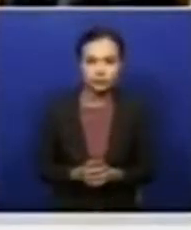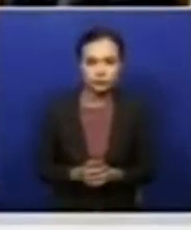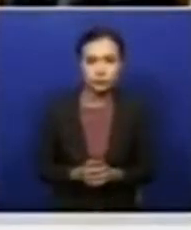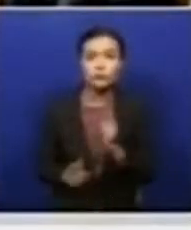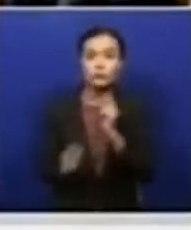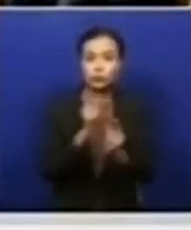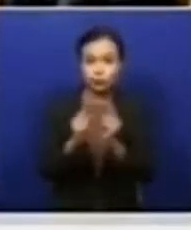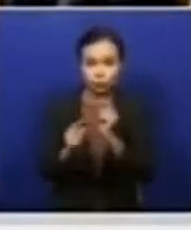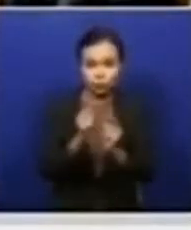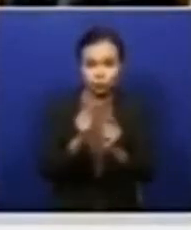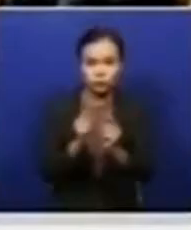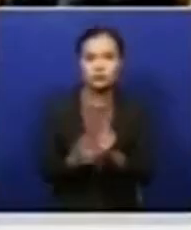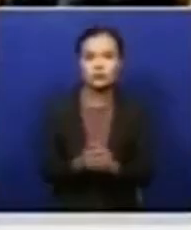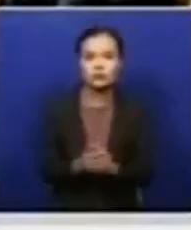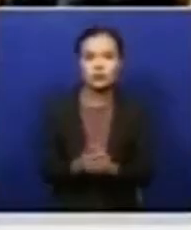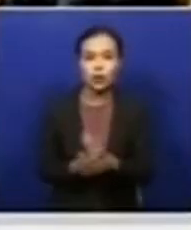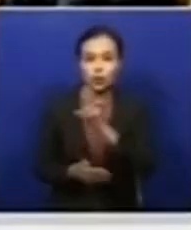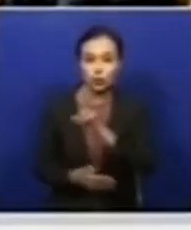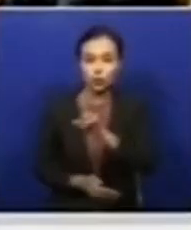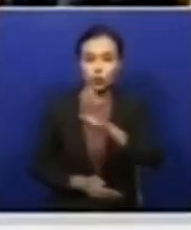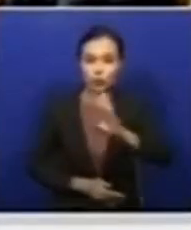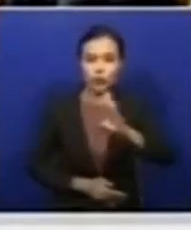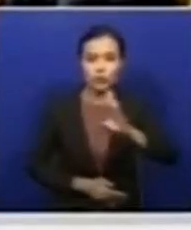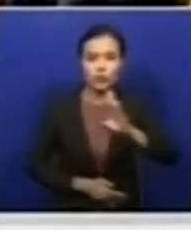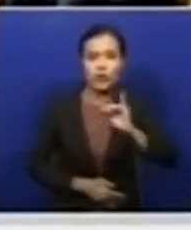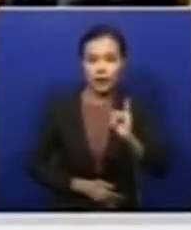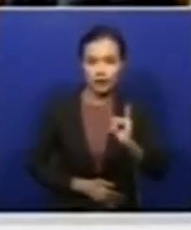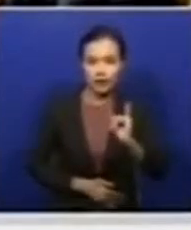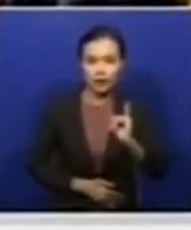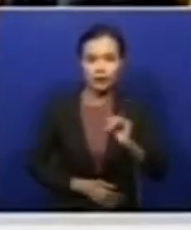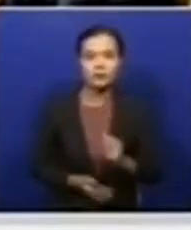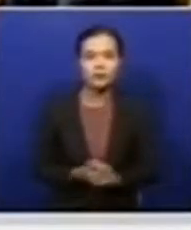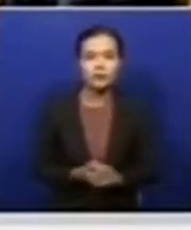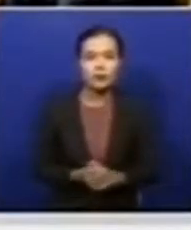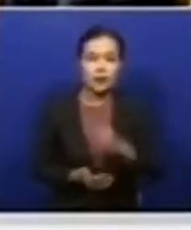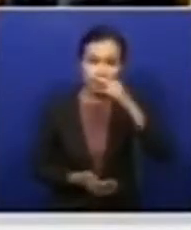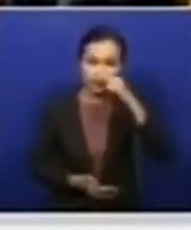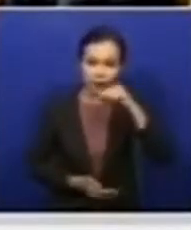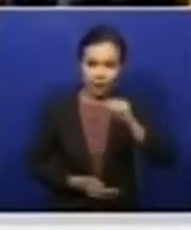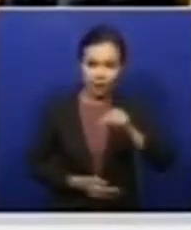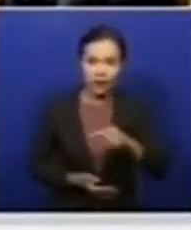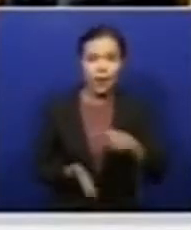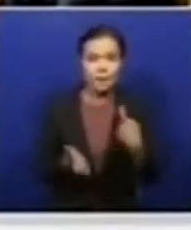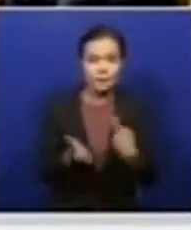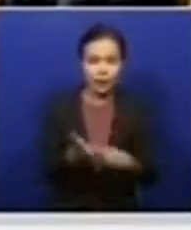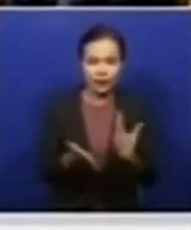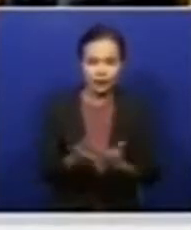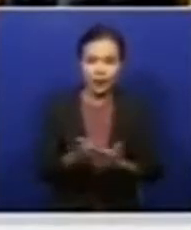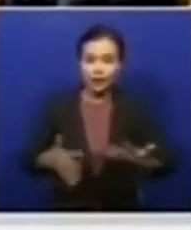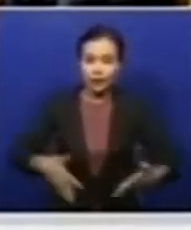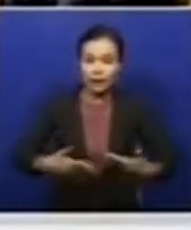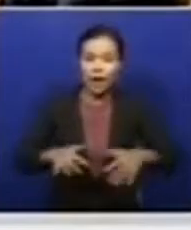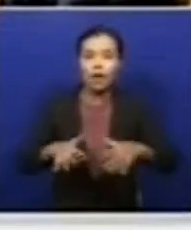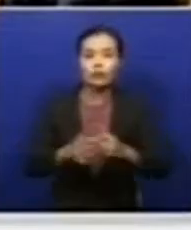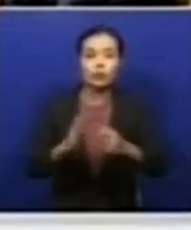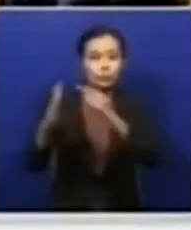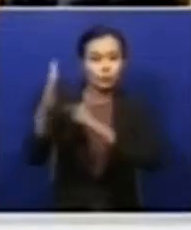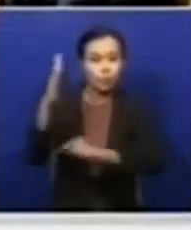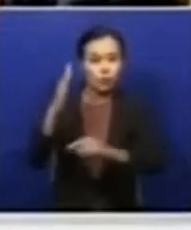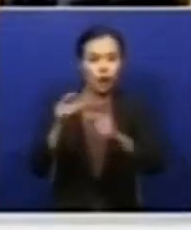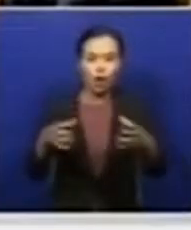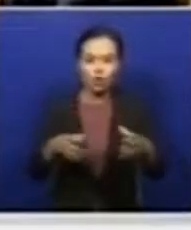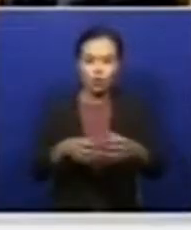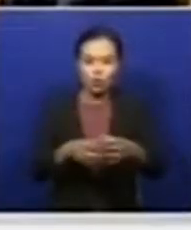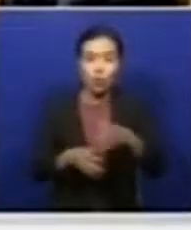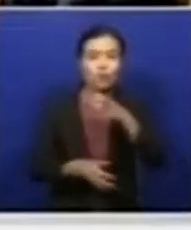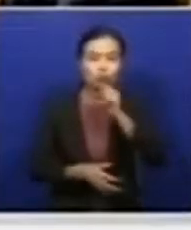งเรื่อง UBI หรือว่า Universal Basic Income ภาษาไทยจะเรียกว่าหลักประกันรายได้ทั่วหน้าในพรรคเราก็ยังมีการ